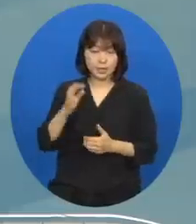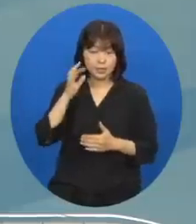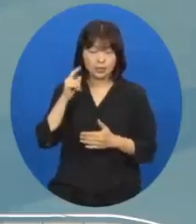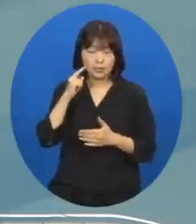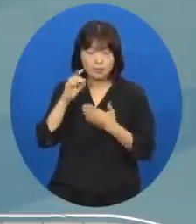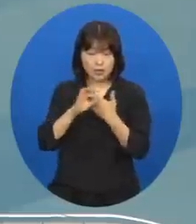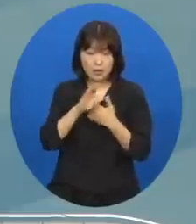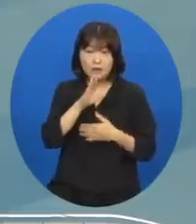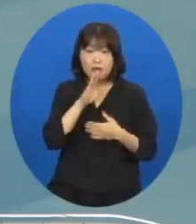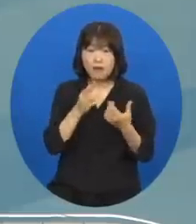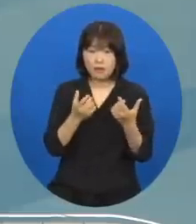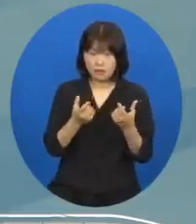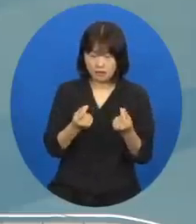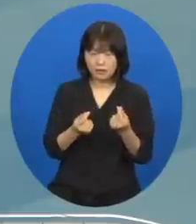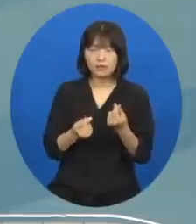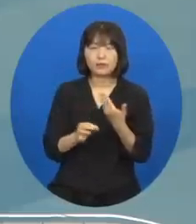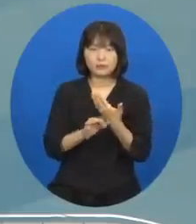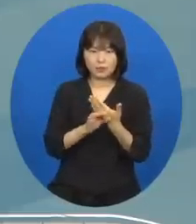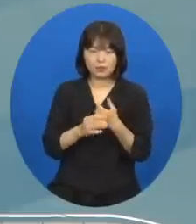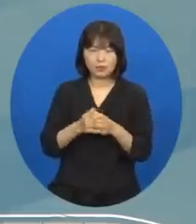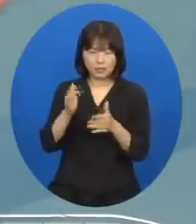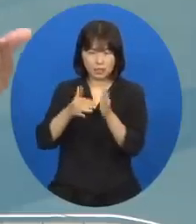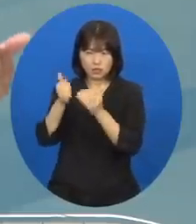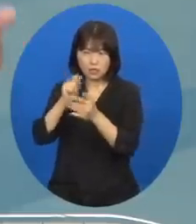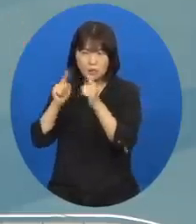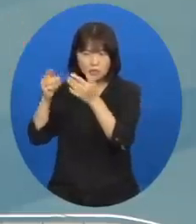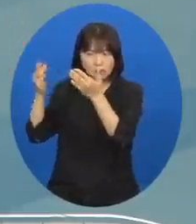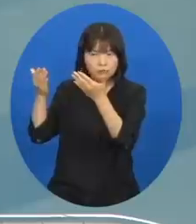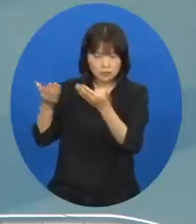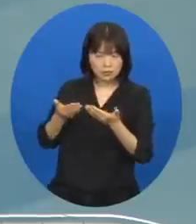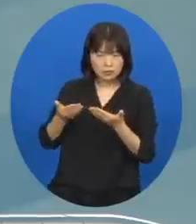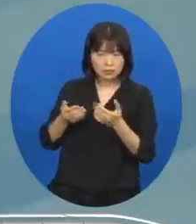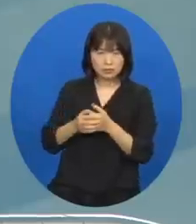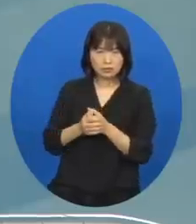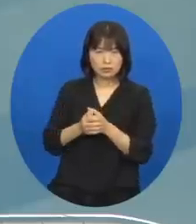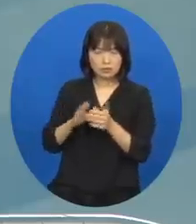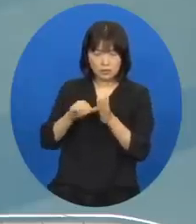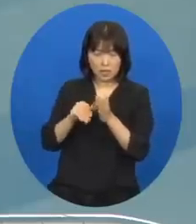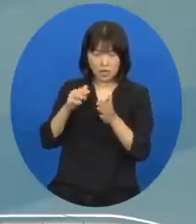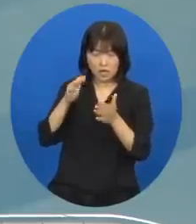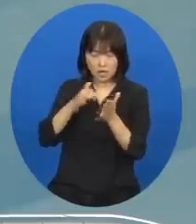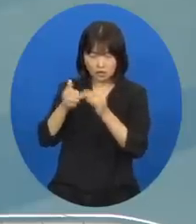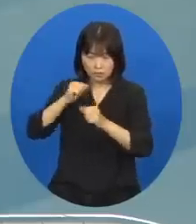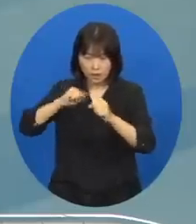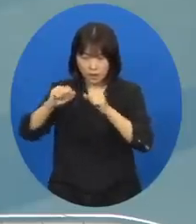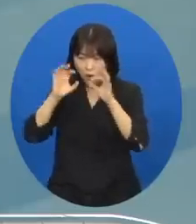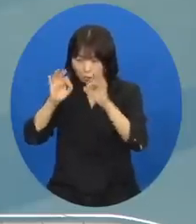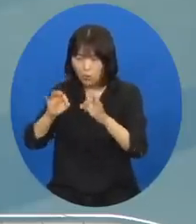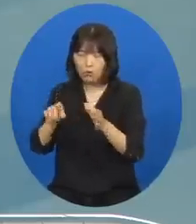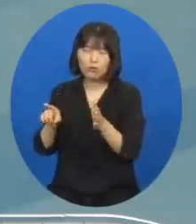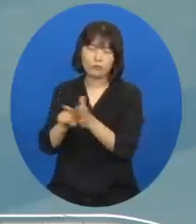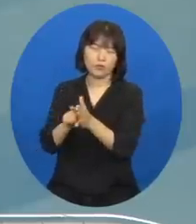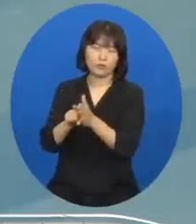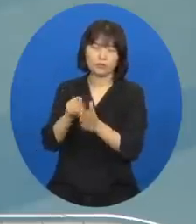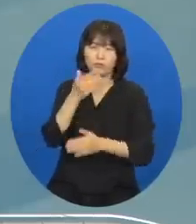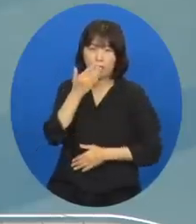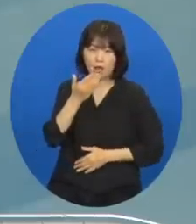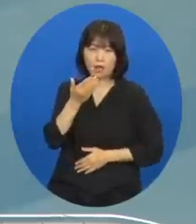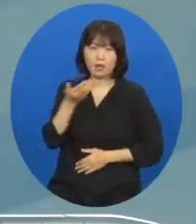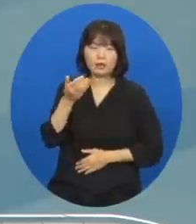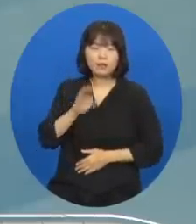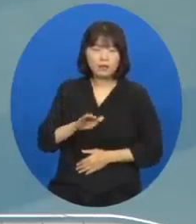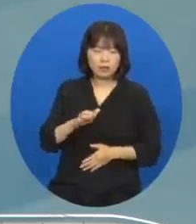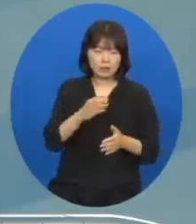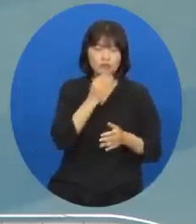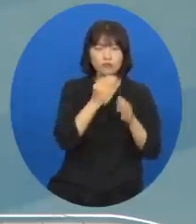그랬다면 예수님의 말씀을 듣고 예수님의 행하시는 일을 보고 믿었을 겁니다. 유대인들은 마음에